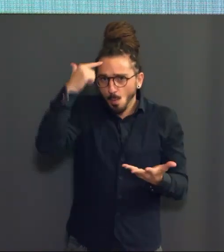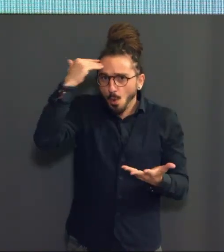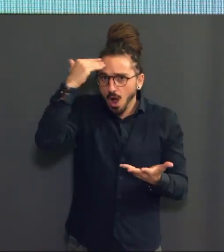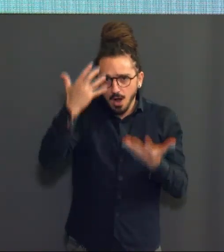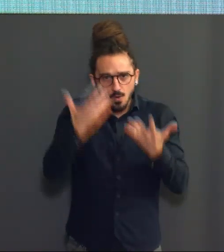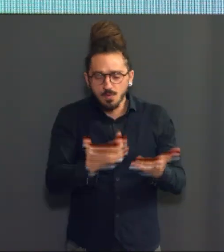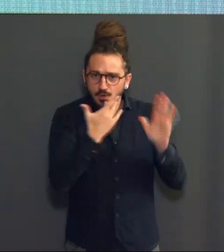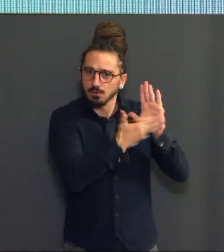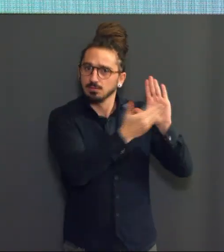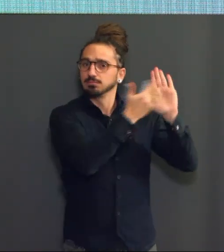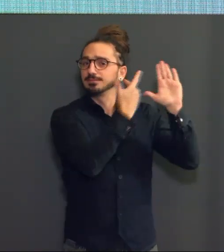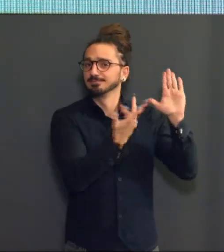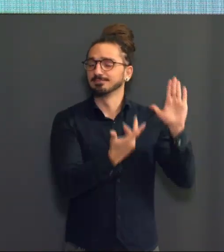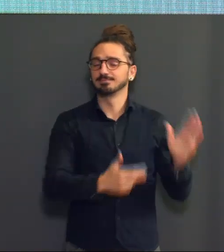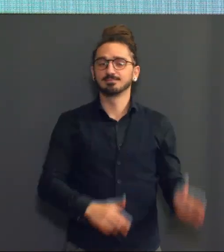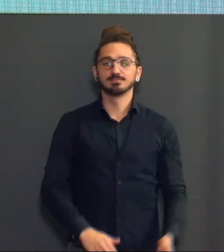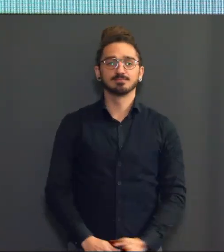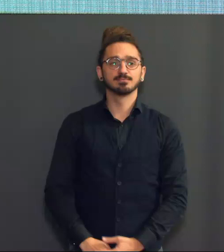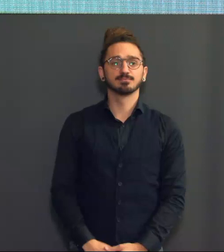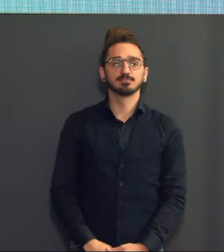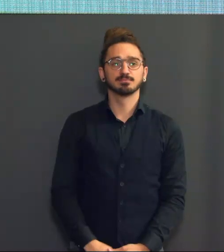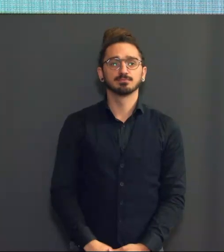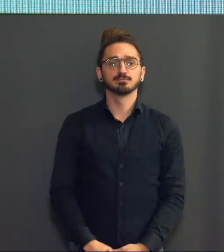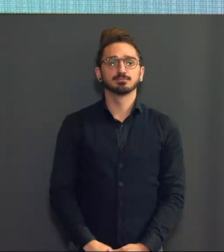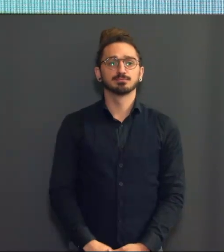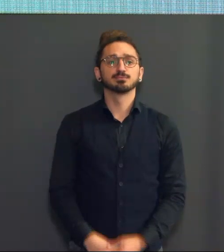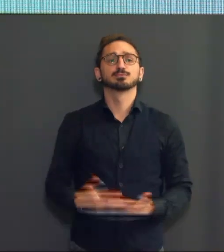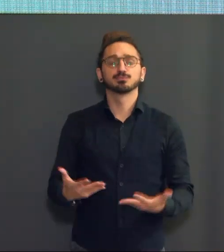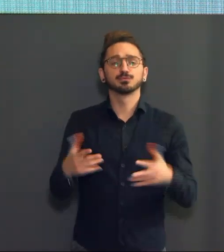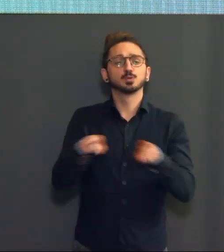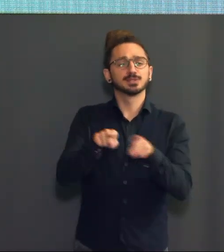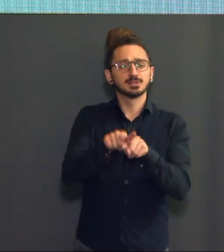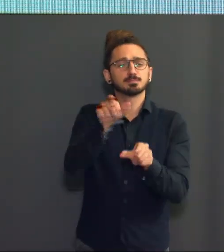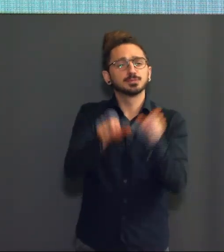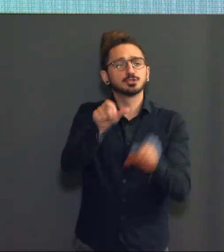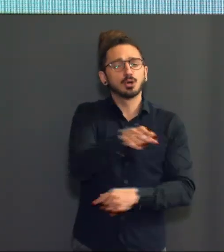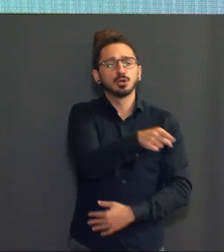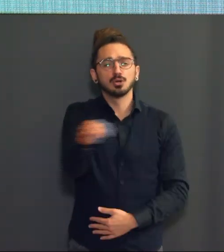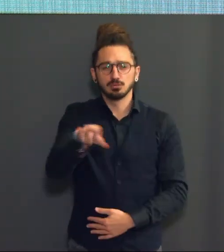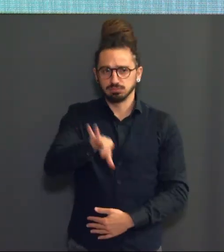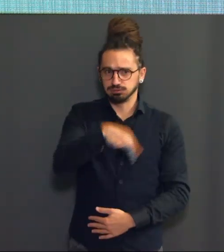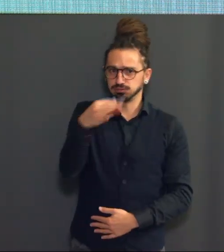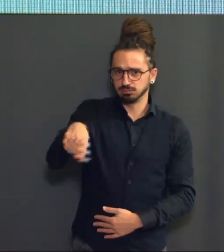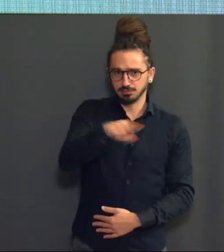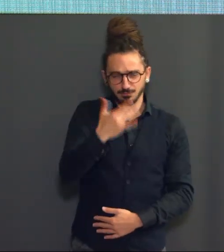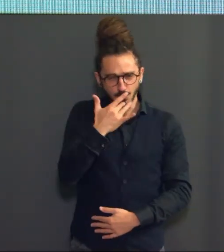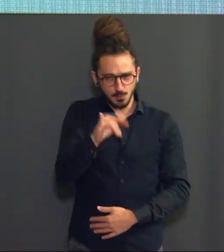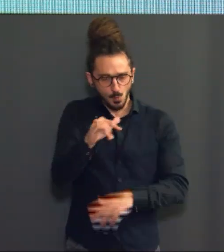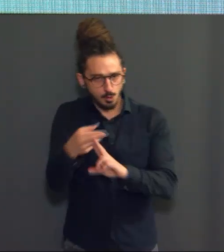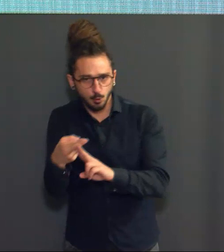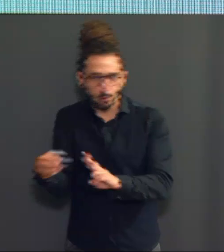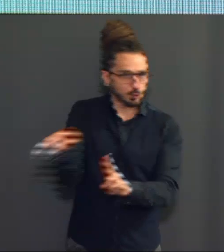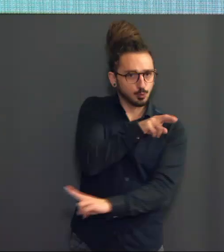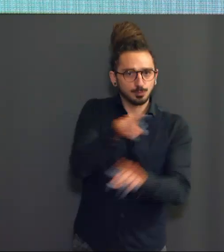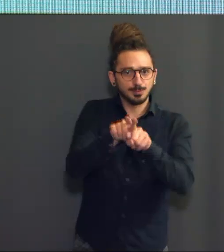Nous sommes tout aussi nombreux à vouloir retrouver une vie normale dans laquelle notamment la